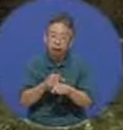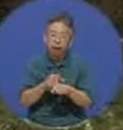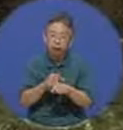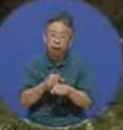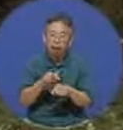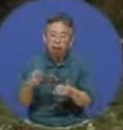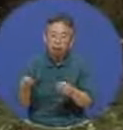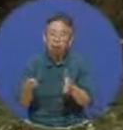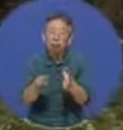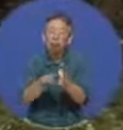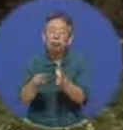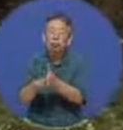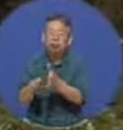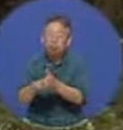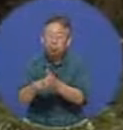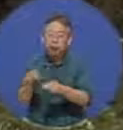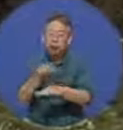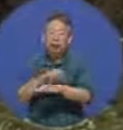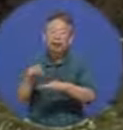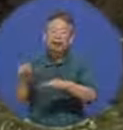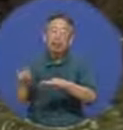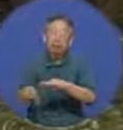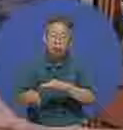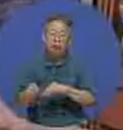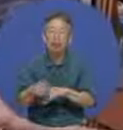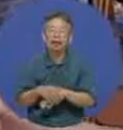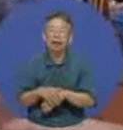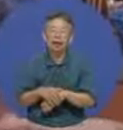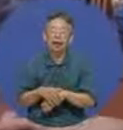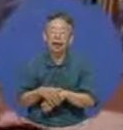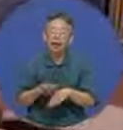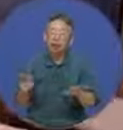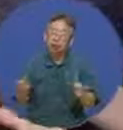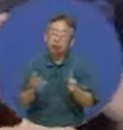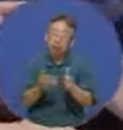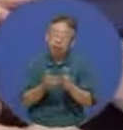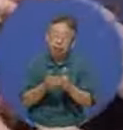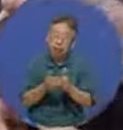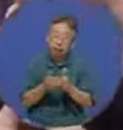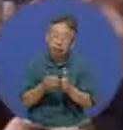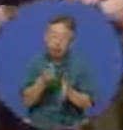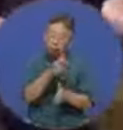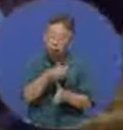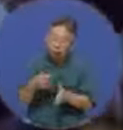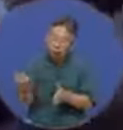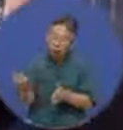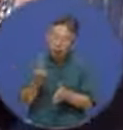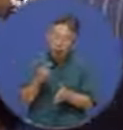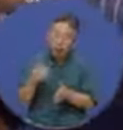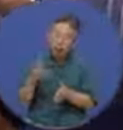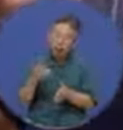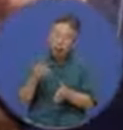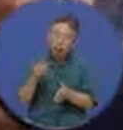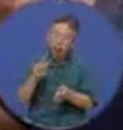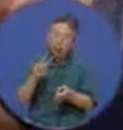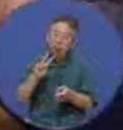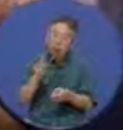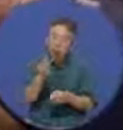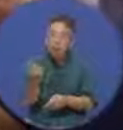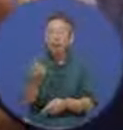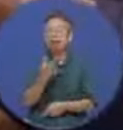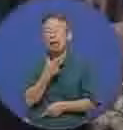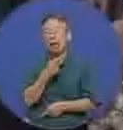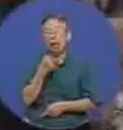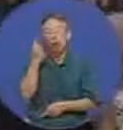いろと混ぜた企画をしてですね、今までも熊野詣に来たんだけれども、もう一度来てもらえる